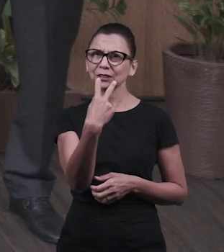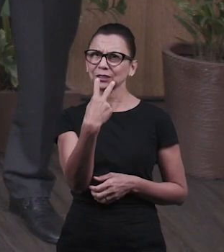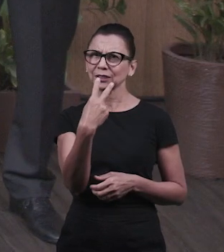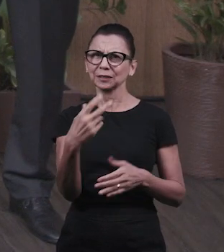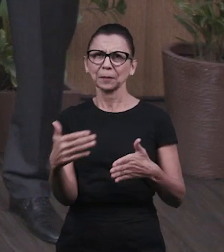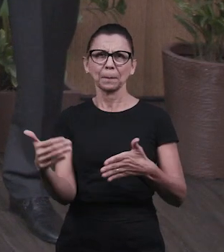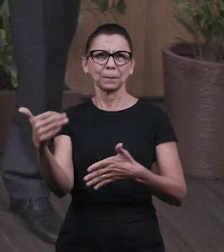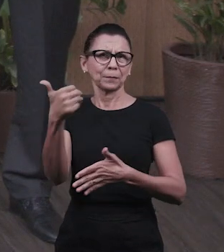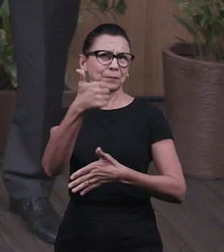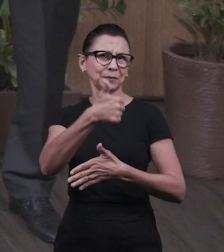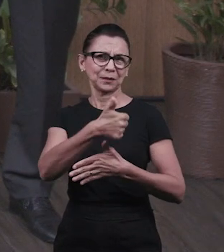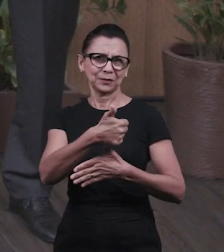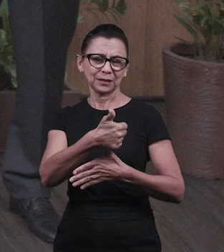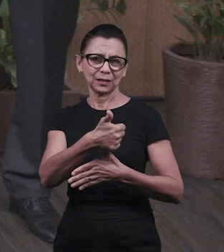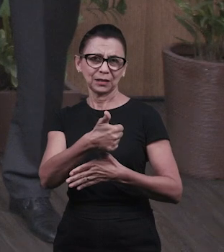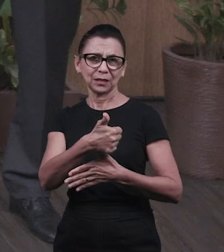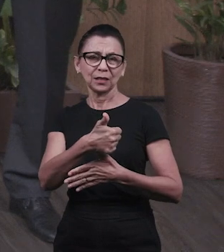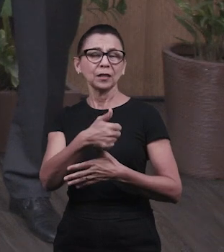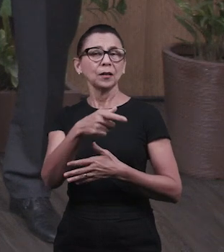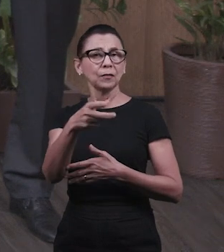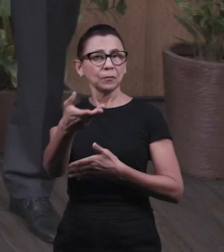вы можете писать нам